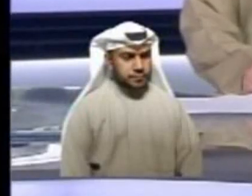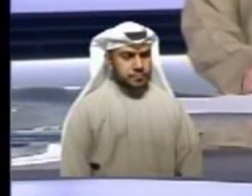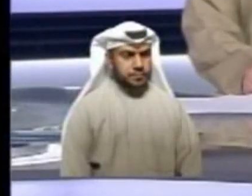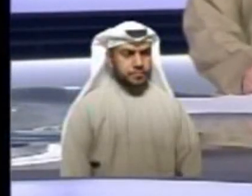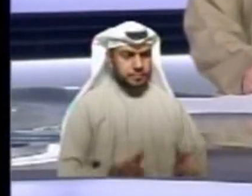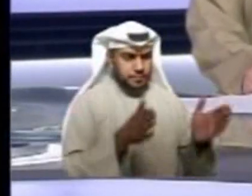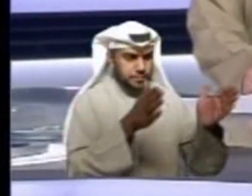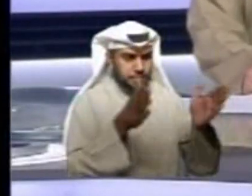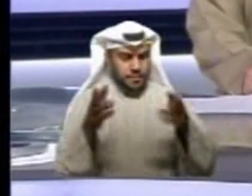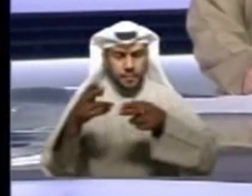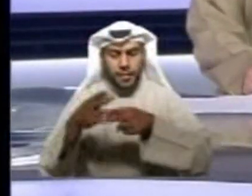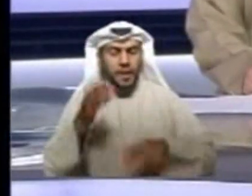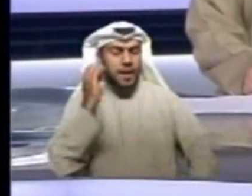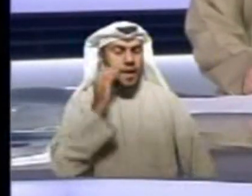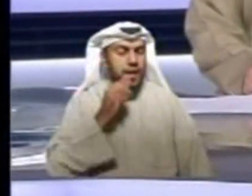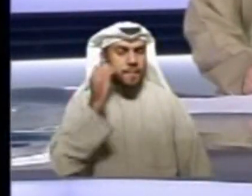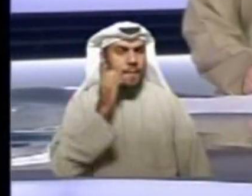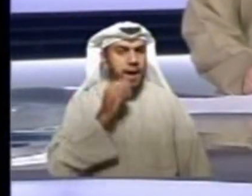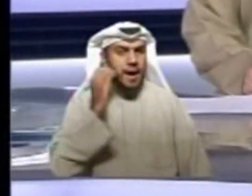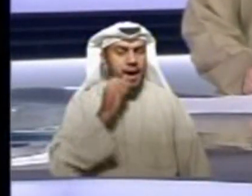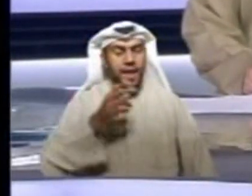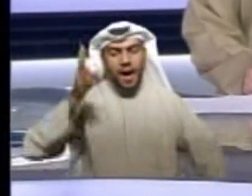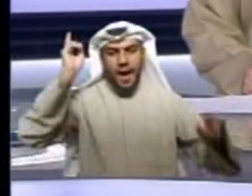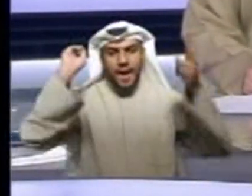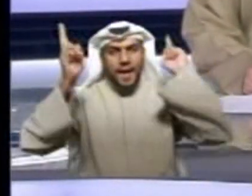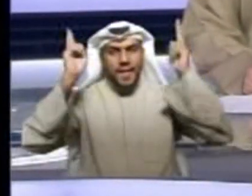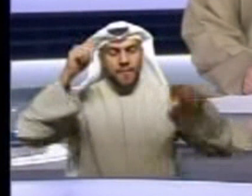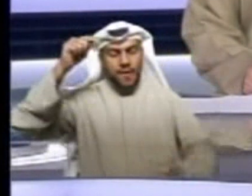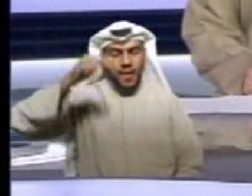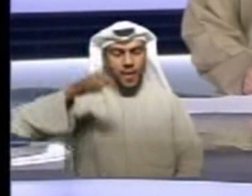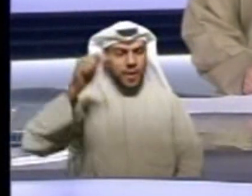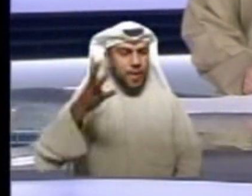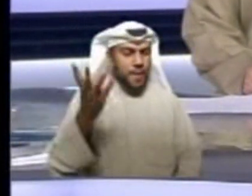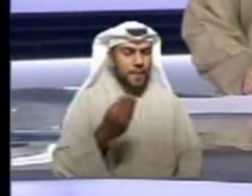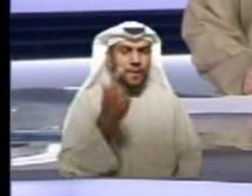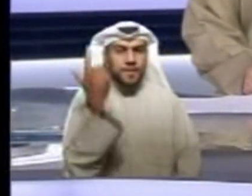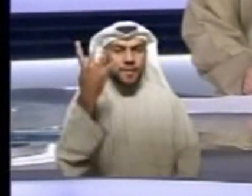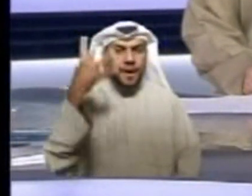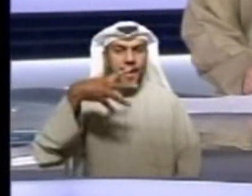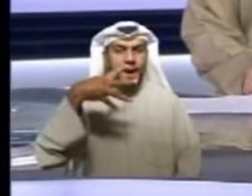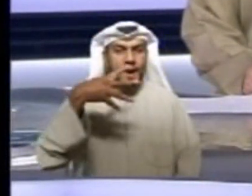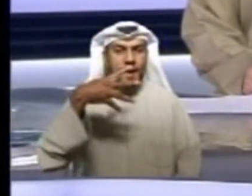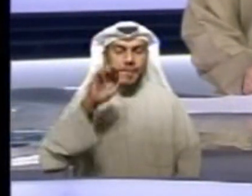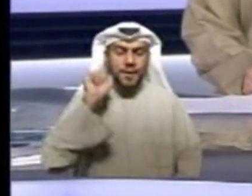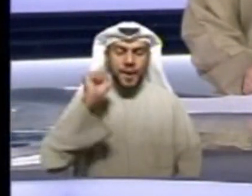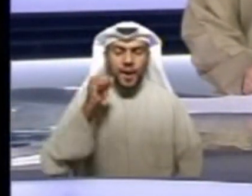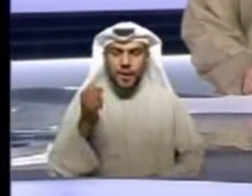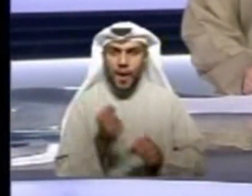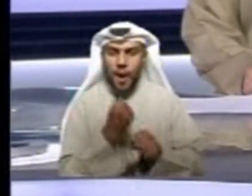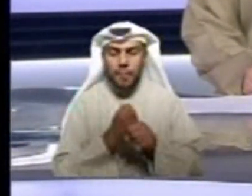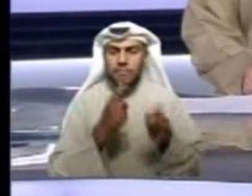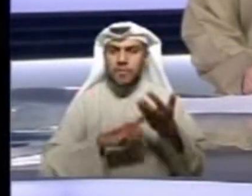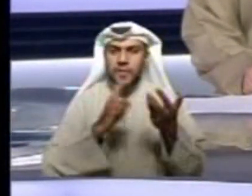أيوة سادة، تحتفل دولة الإمارات العربية المتحدة اليوم بالعيد الوطني 47 على وقع منجزات